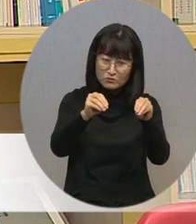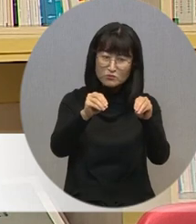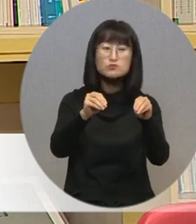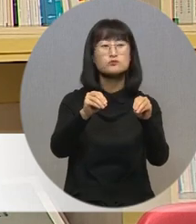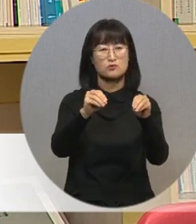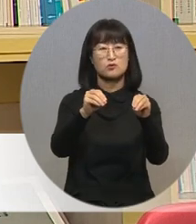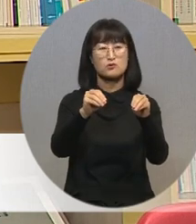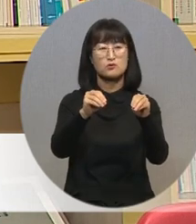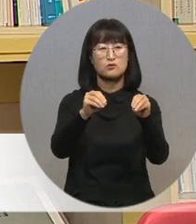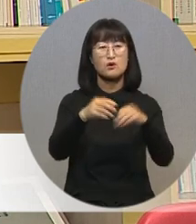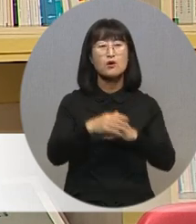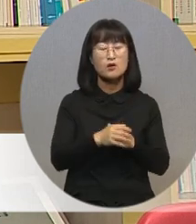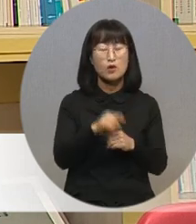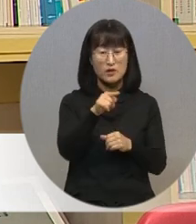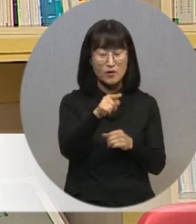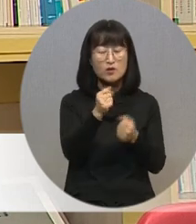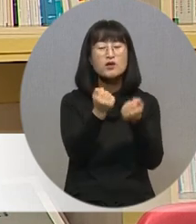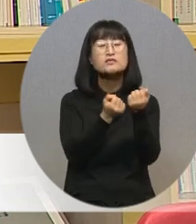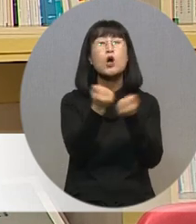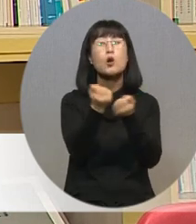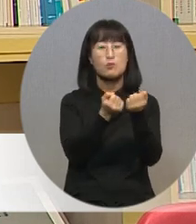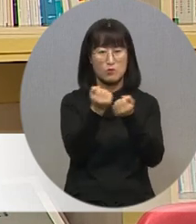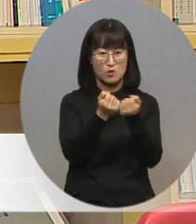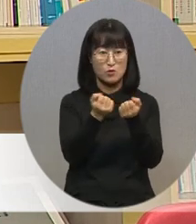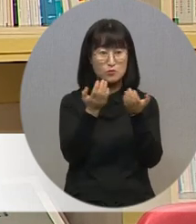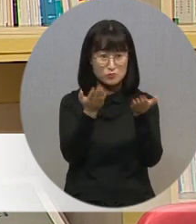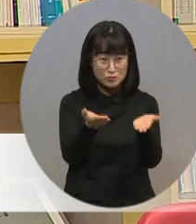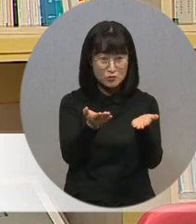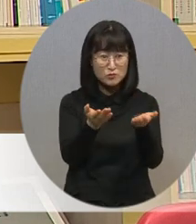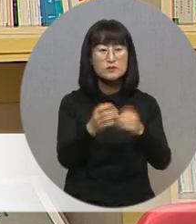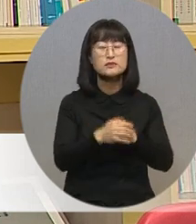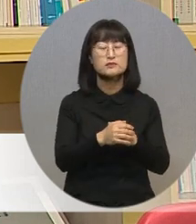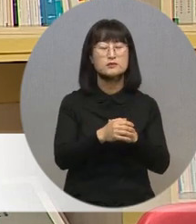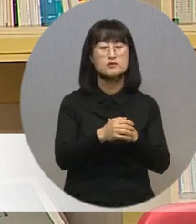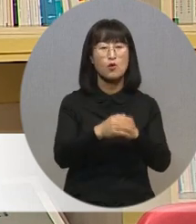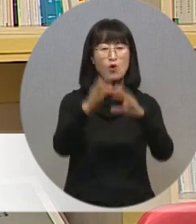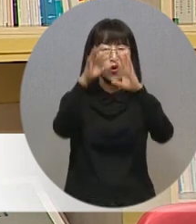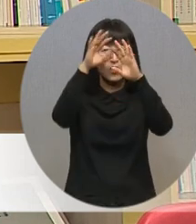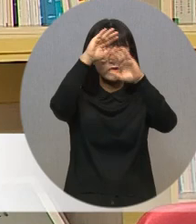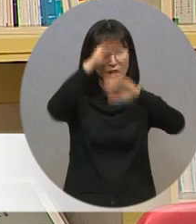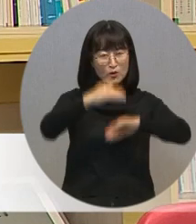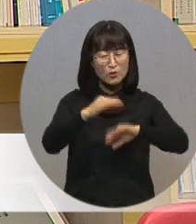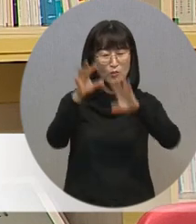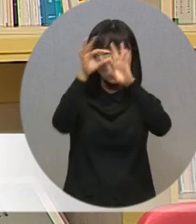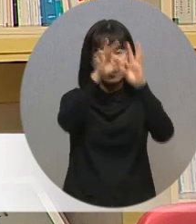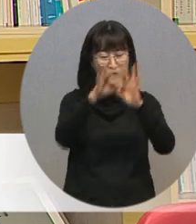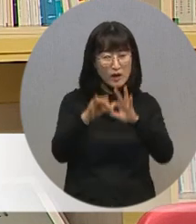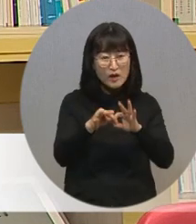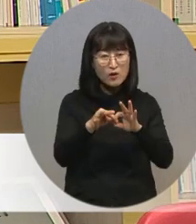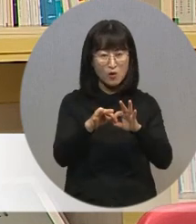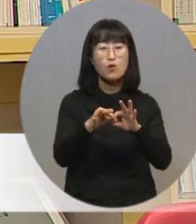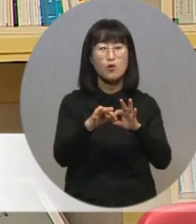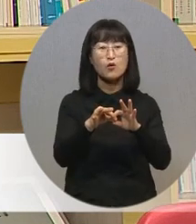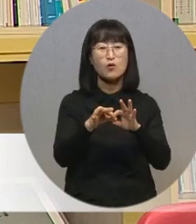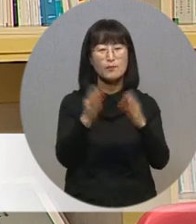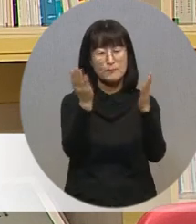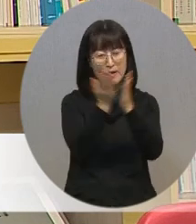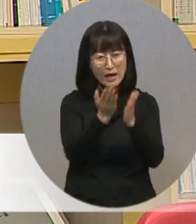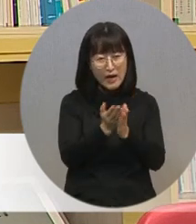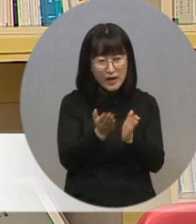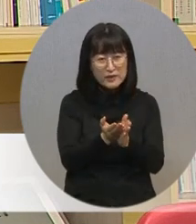부분을 해설을 넣어서 전체적인 스토리의 개연성이라든지 이런 것을 맞춰서